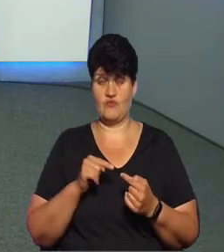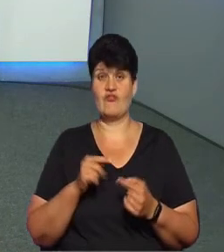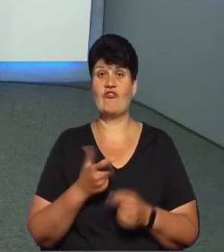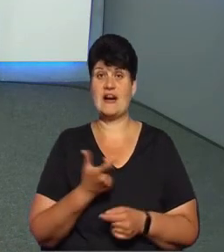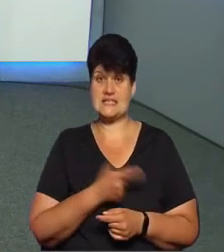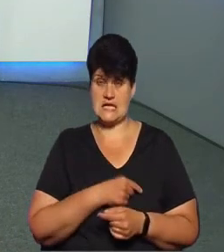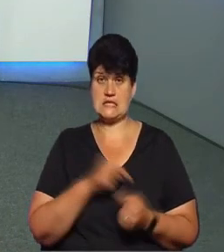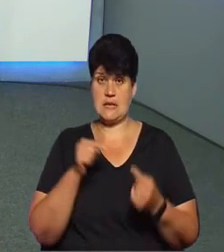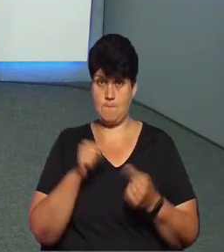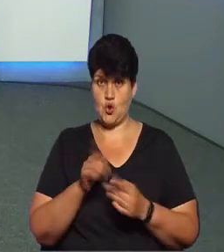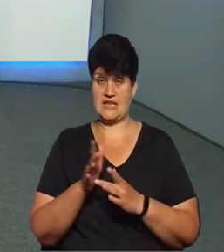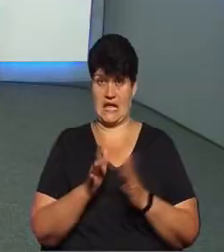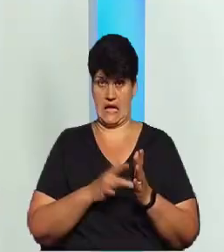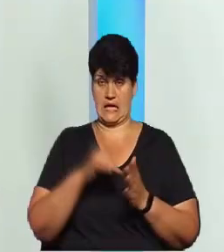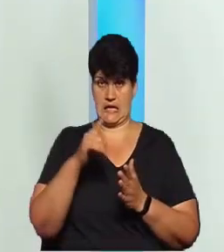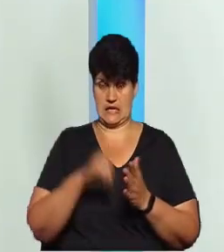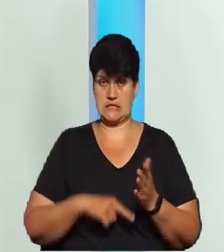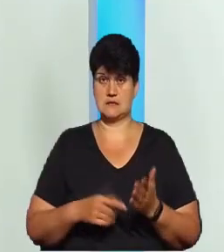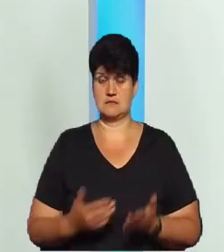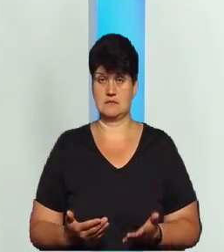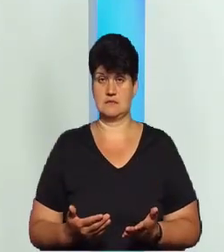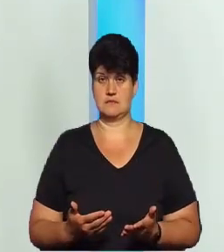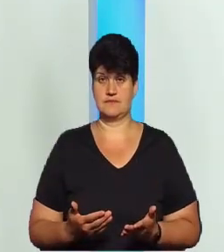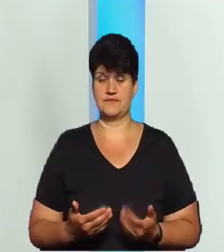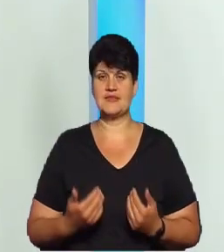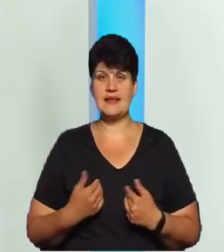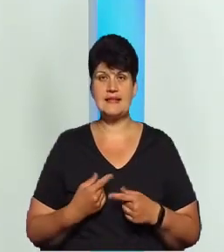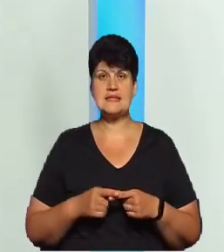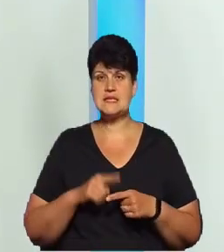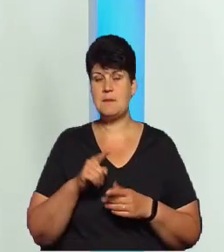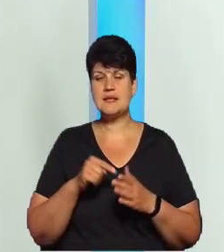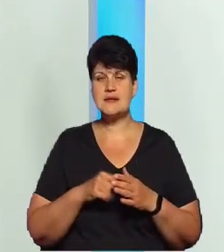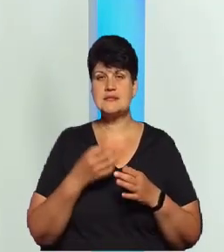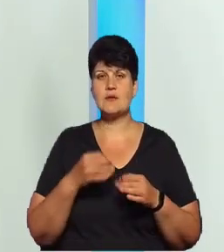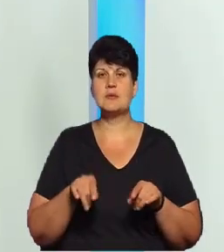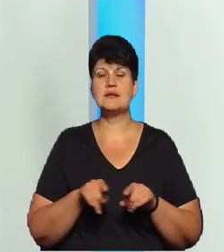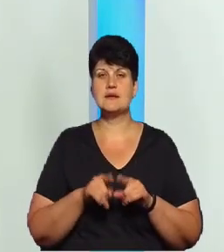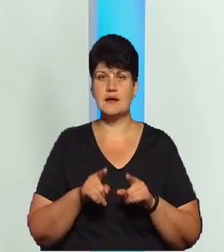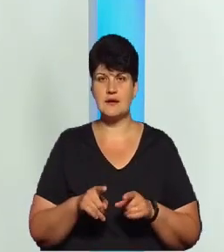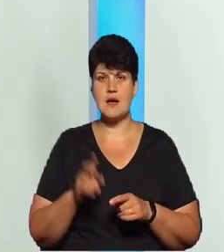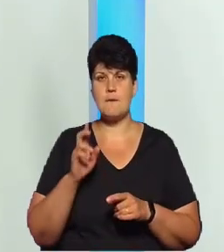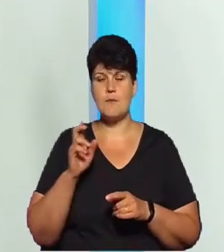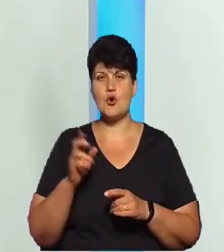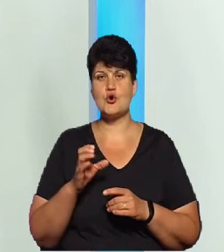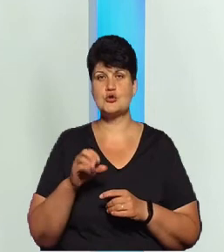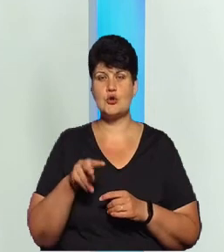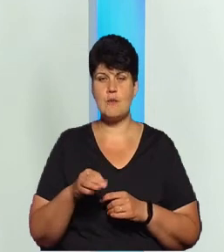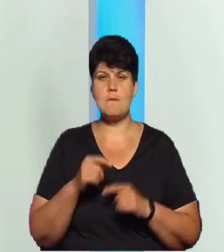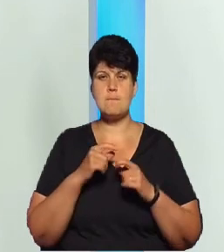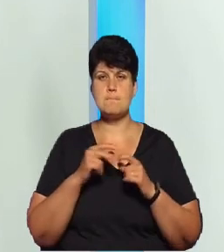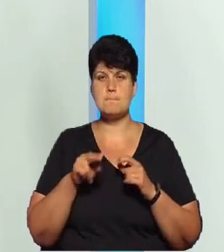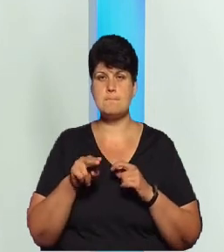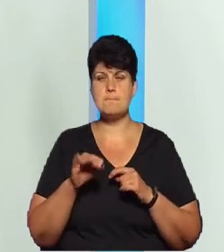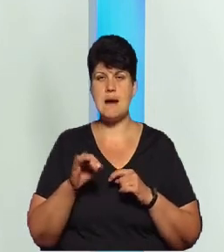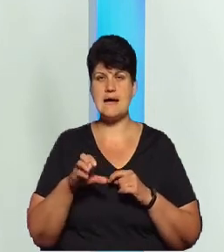взагалі релігійним принципам? Я на це питання відповів би так. Як богослов і як пастор, який, ну, практикуючий пастор, я хотів би сказати, що, на